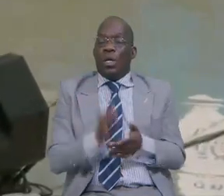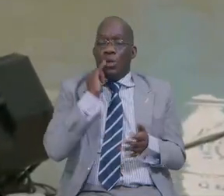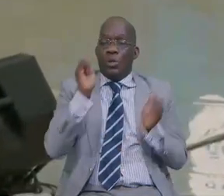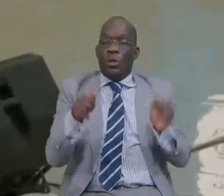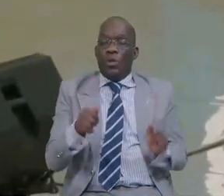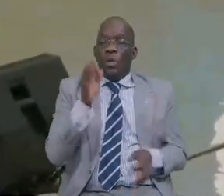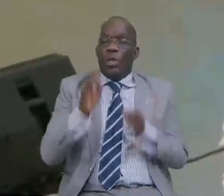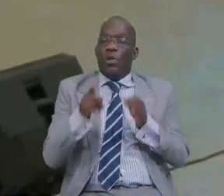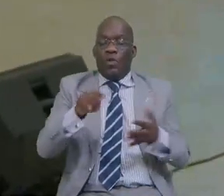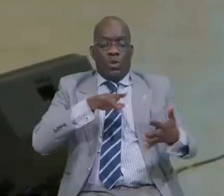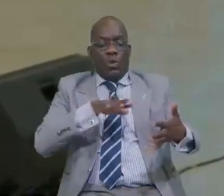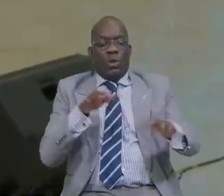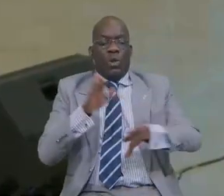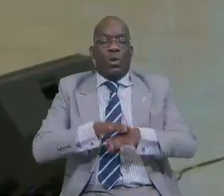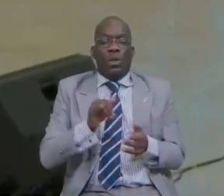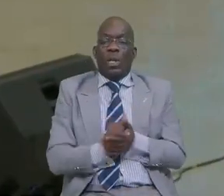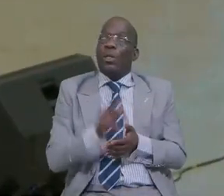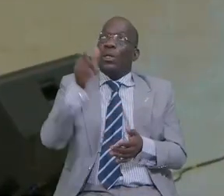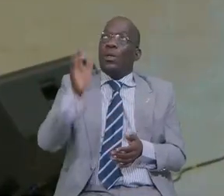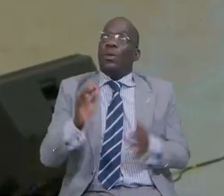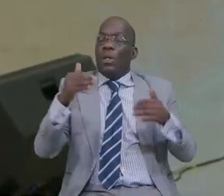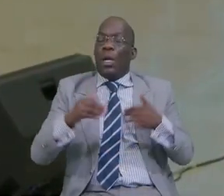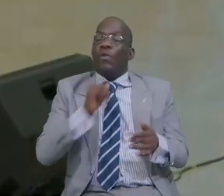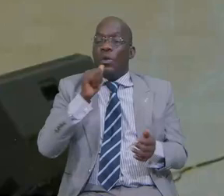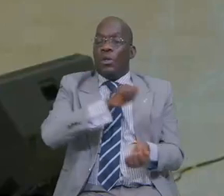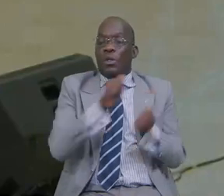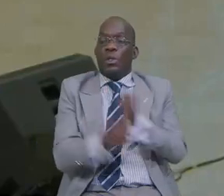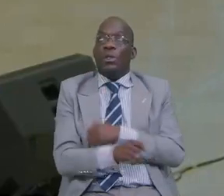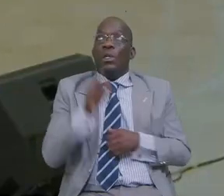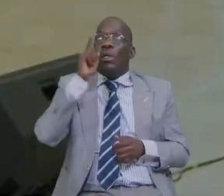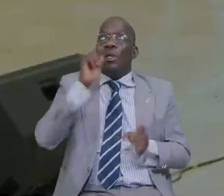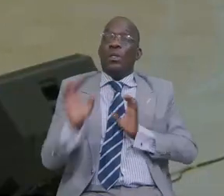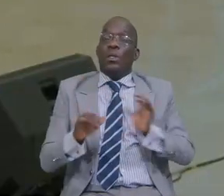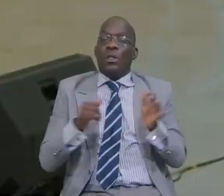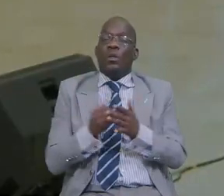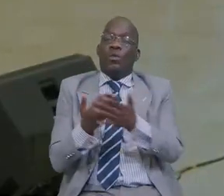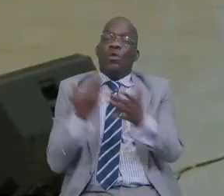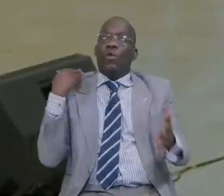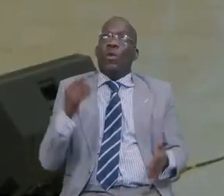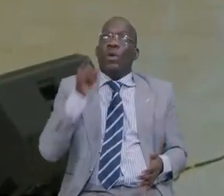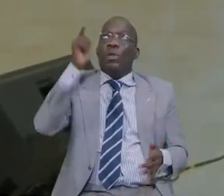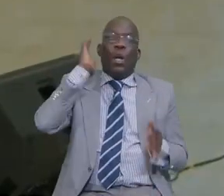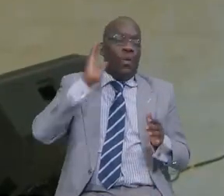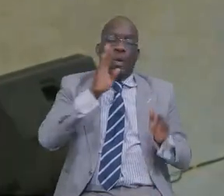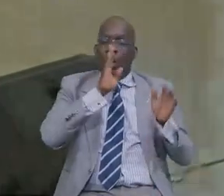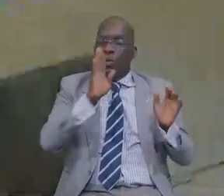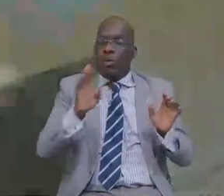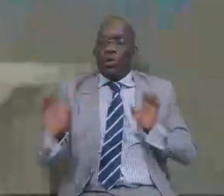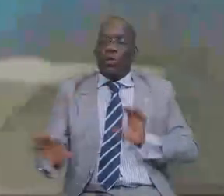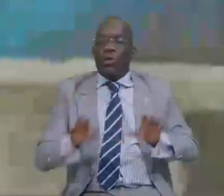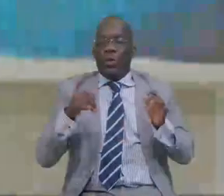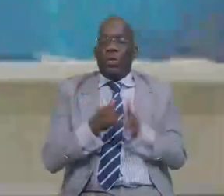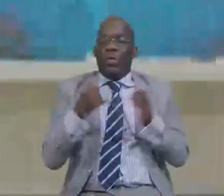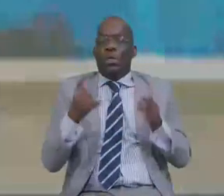et tu dis, ça peut m'arriver. Dieu n'a pas changé. Il l'a fait avant. Il le fera maintenant. Il est capable de